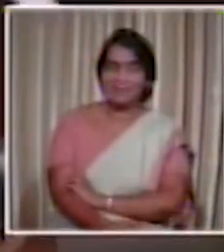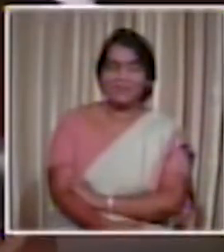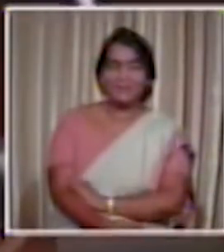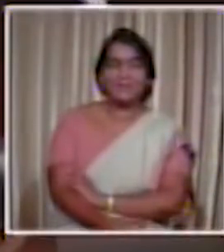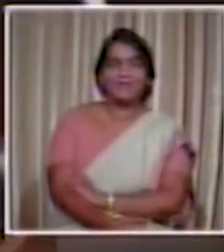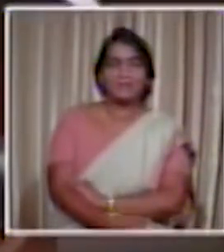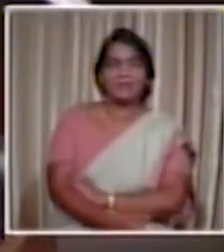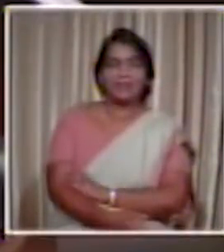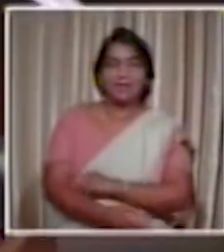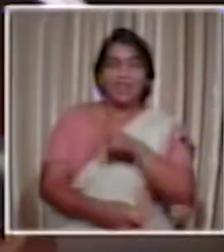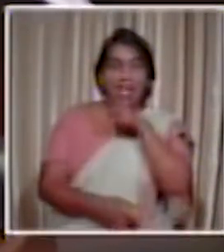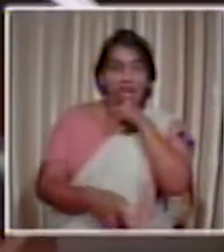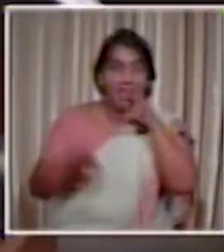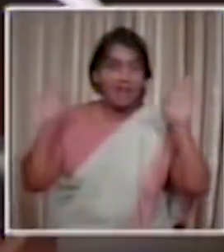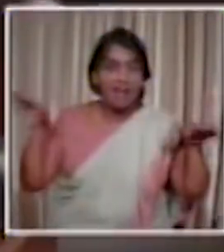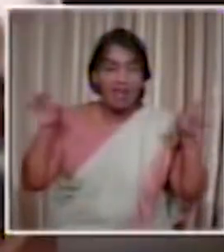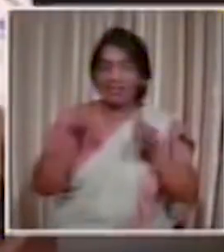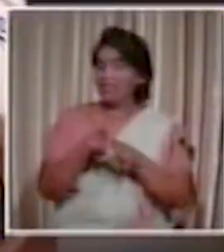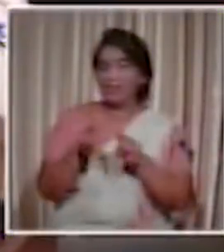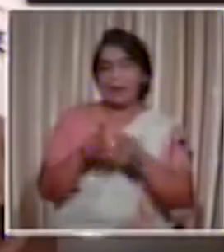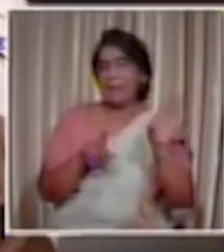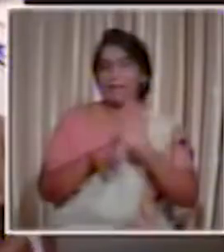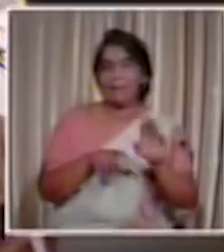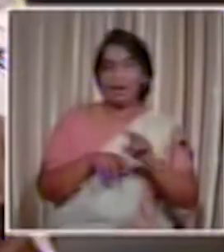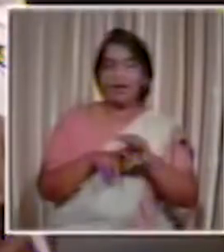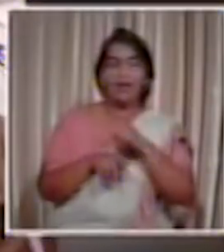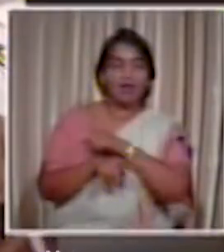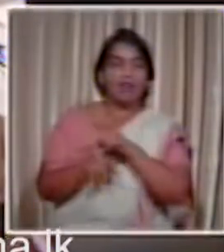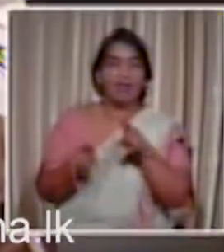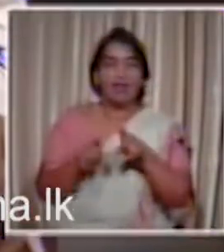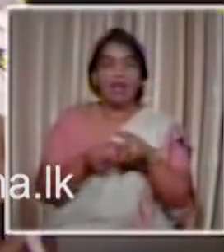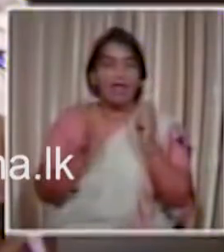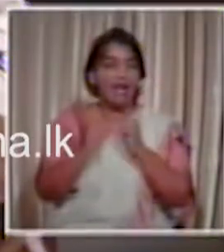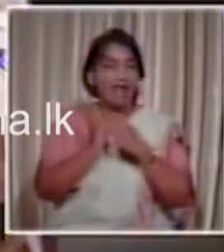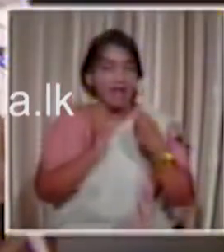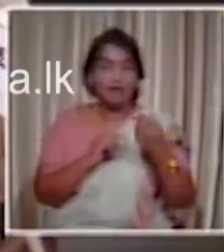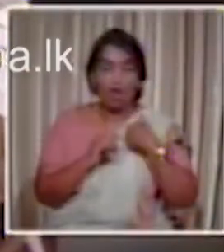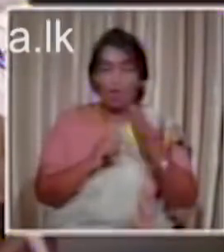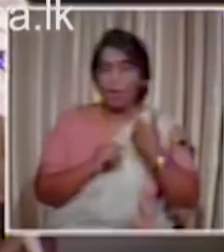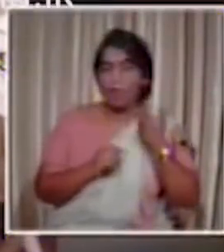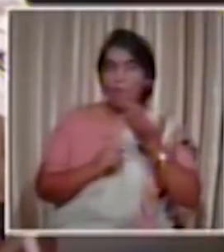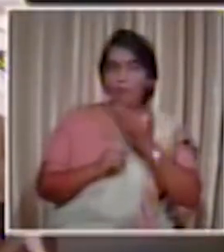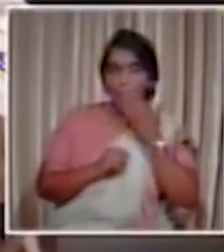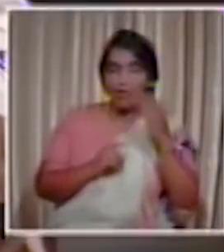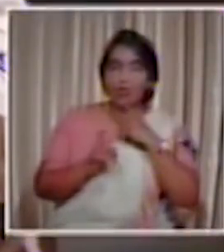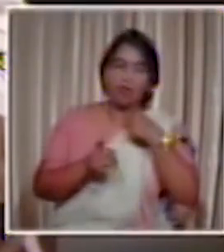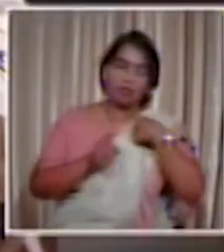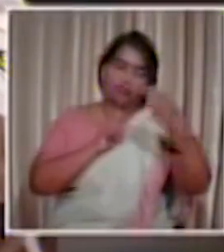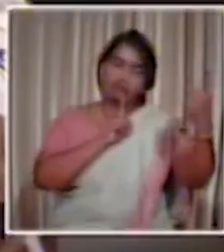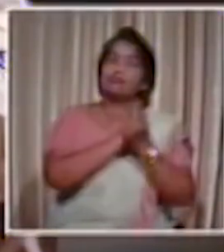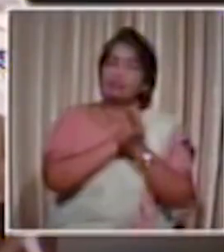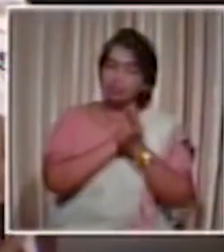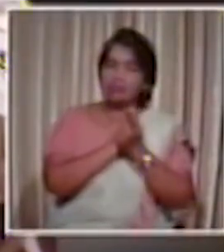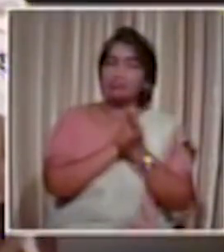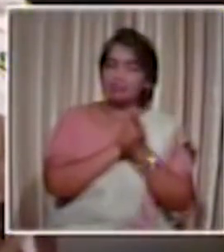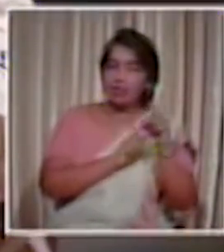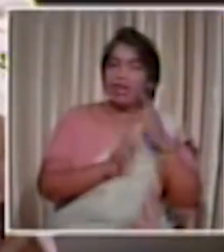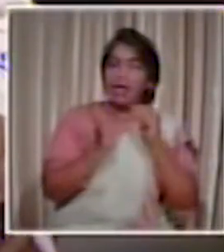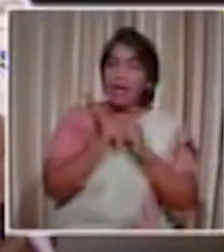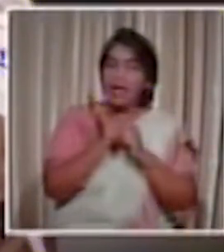අර කපුටු කක්කක් වගේ නෙවෙයි ණය හෙයා කට් කියන්නේ අපිට පුළුවන් කතා කරලා සාකච්ඡා කරලා